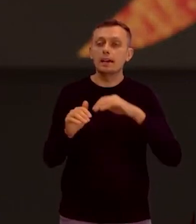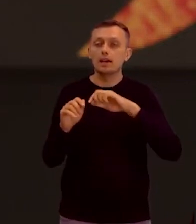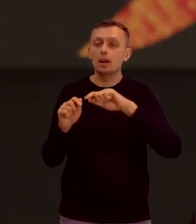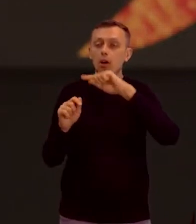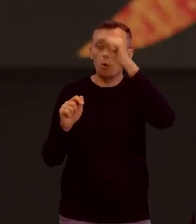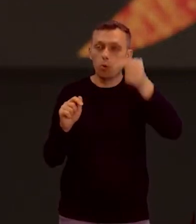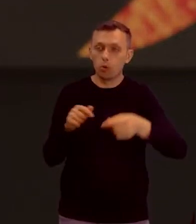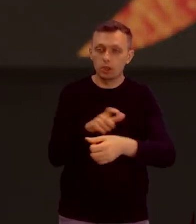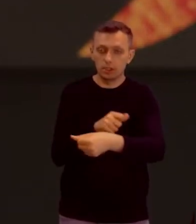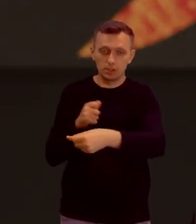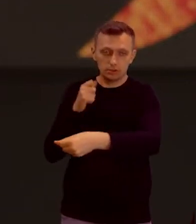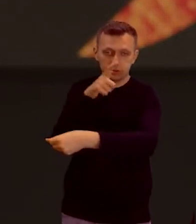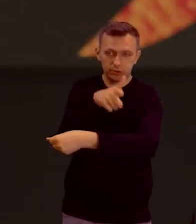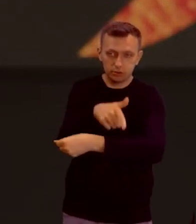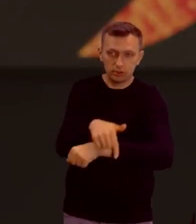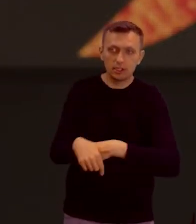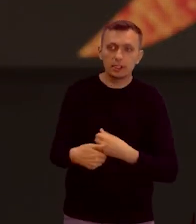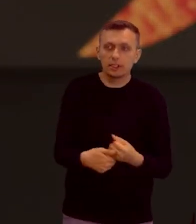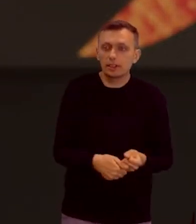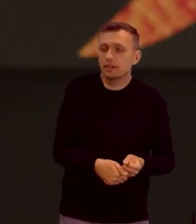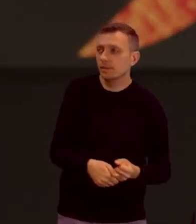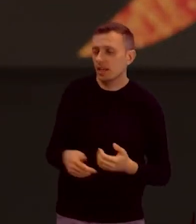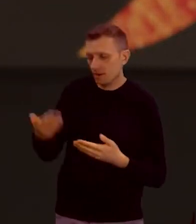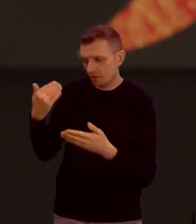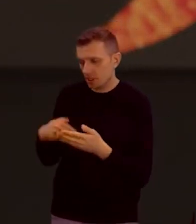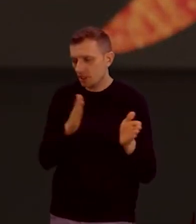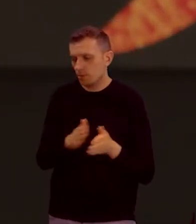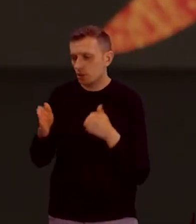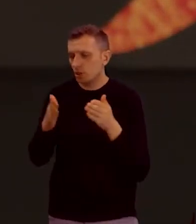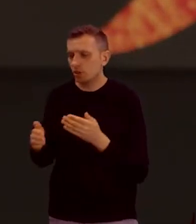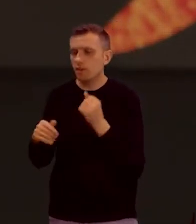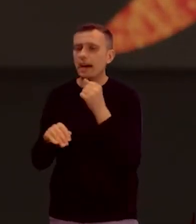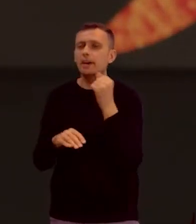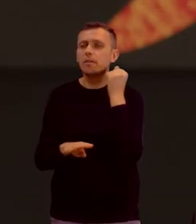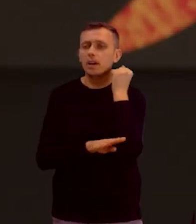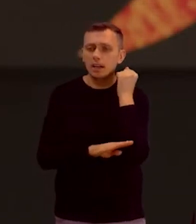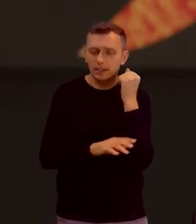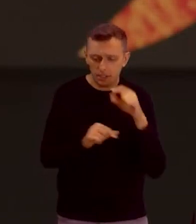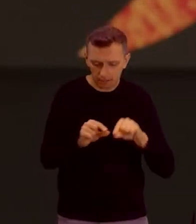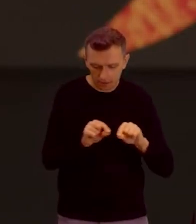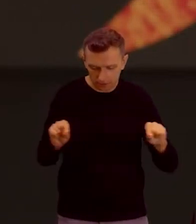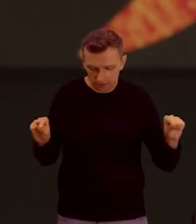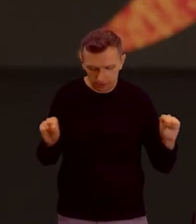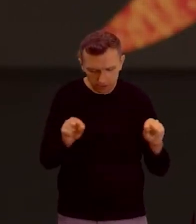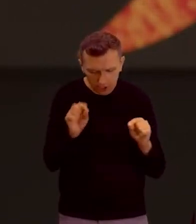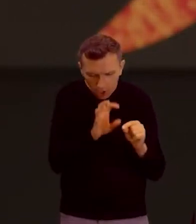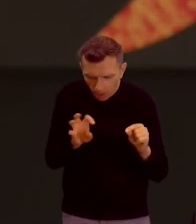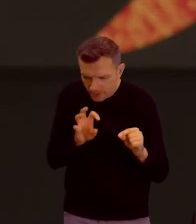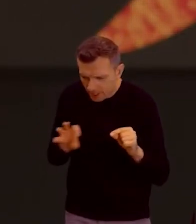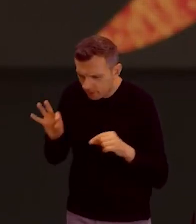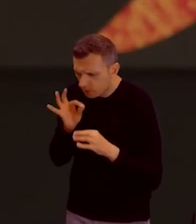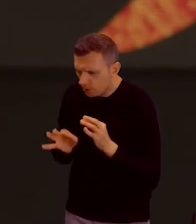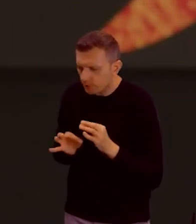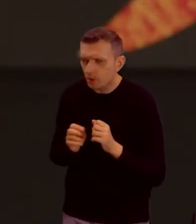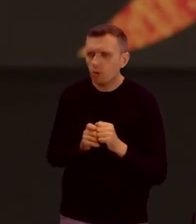strzały. Oglądają każdy kawałek drewna, przycinają go precyzyjnie na wymiar, a następnie spędzają godziny na